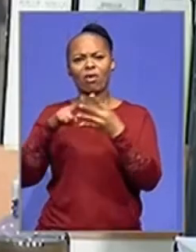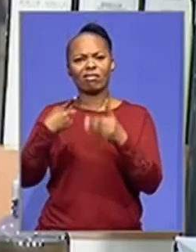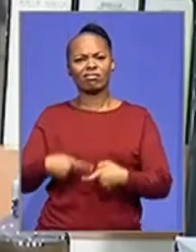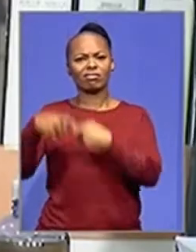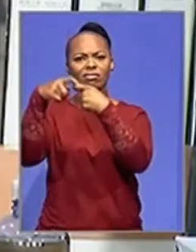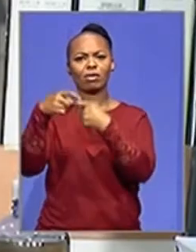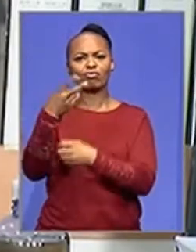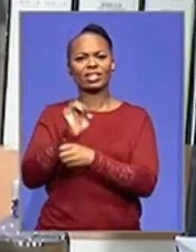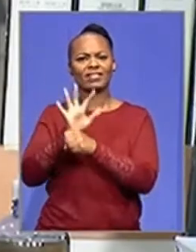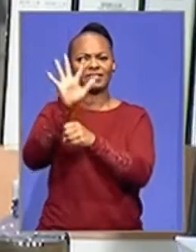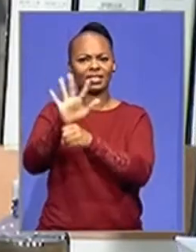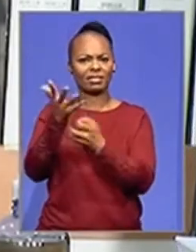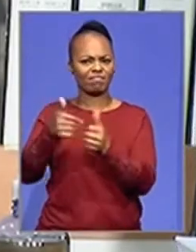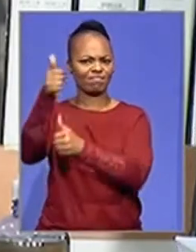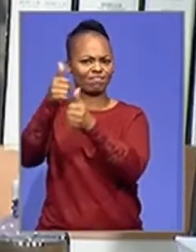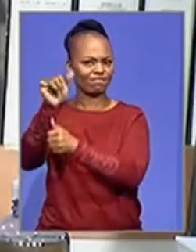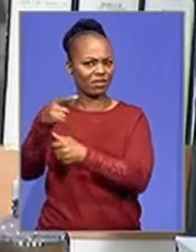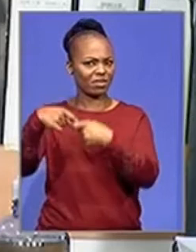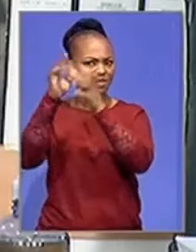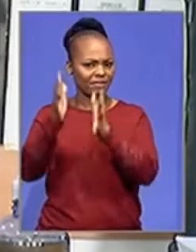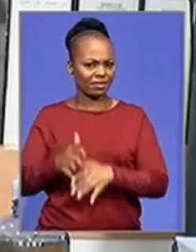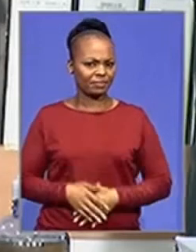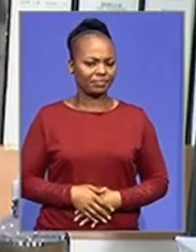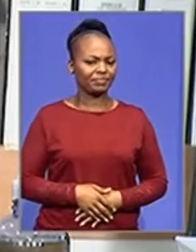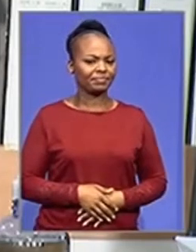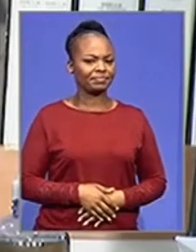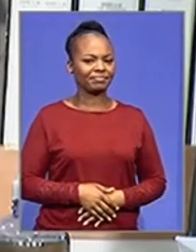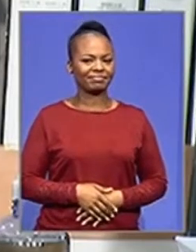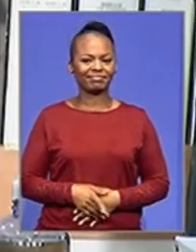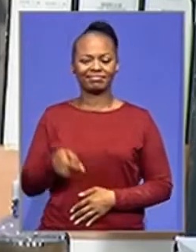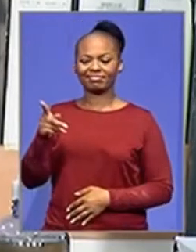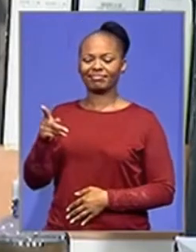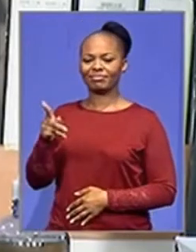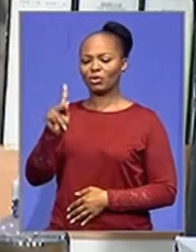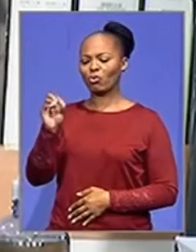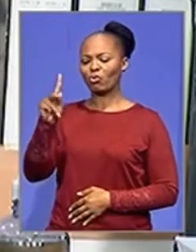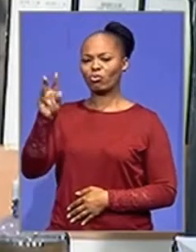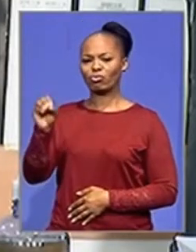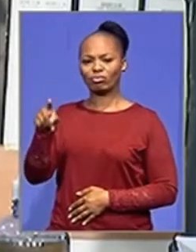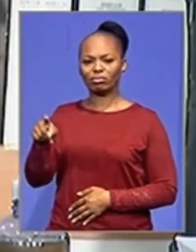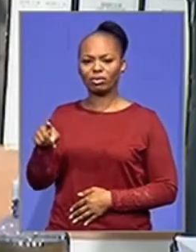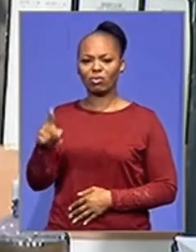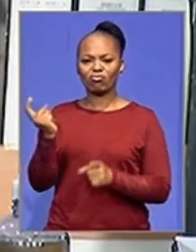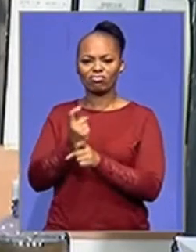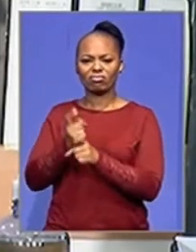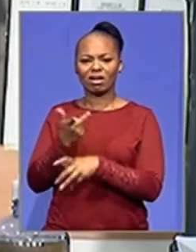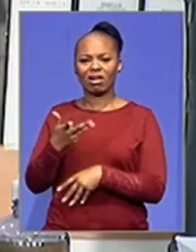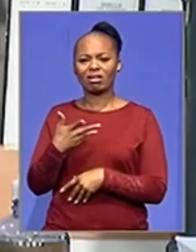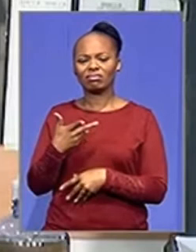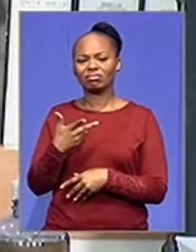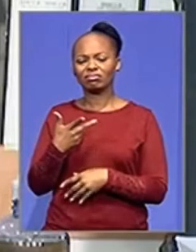ka 2015. Mr. Matšhela is very disingenuous by alluding to